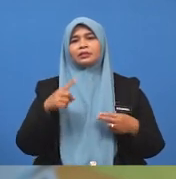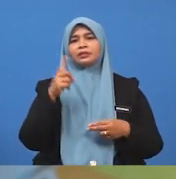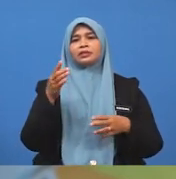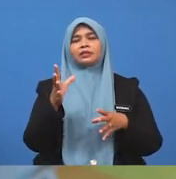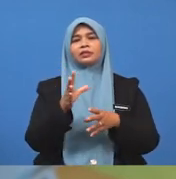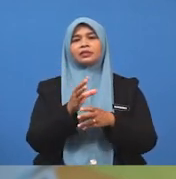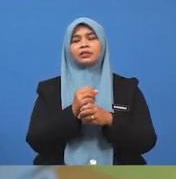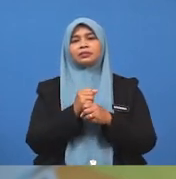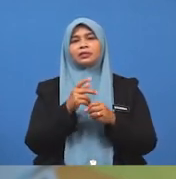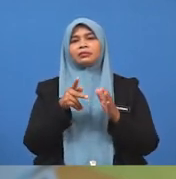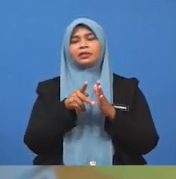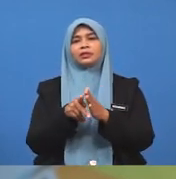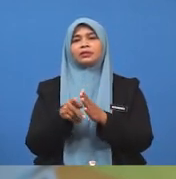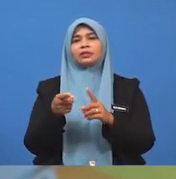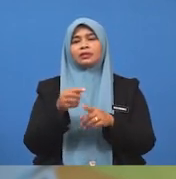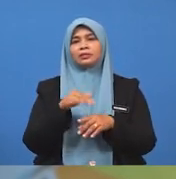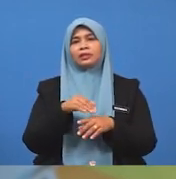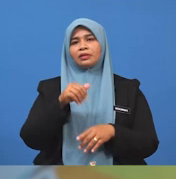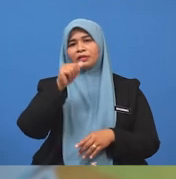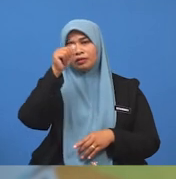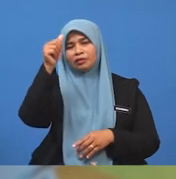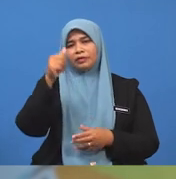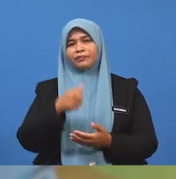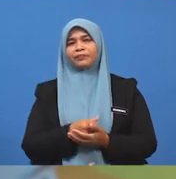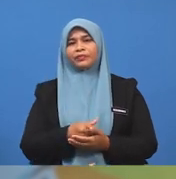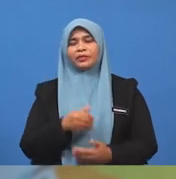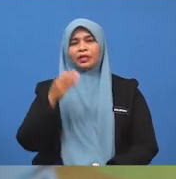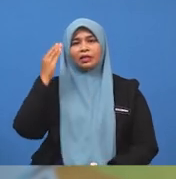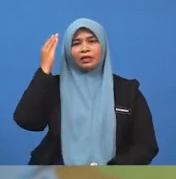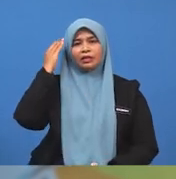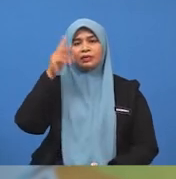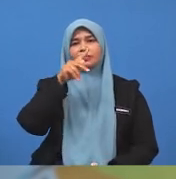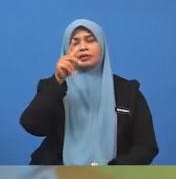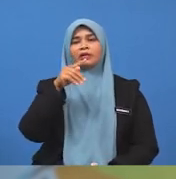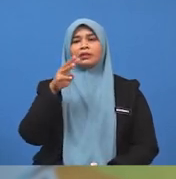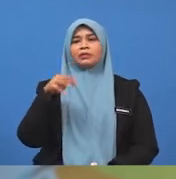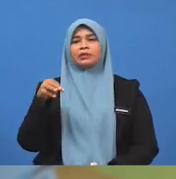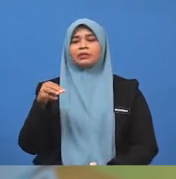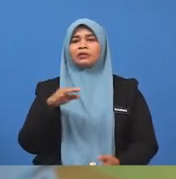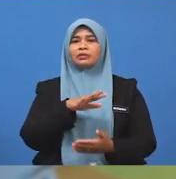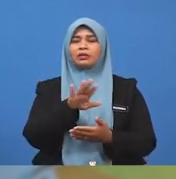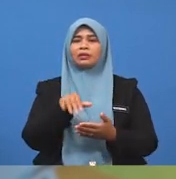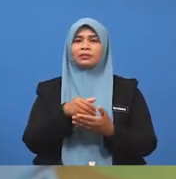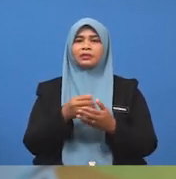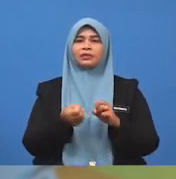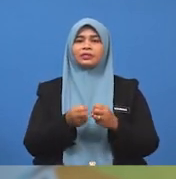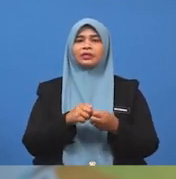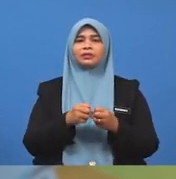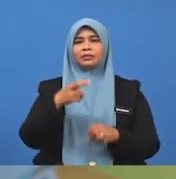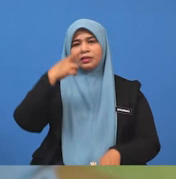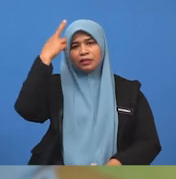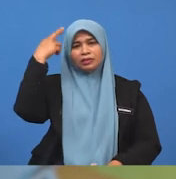dari Allah subhanahuwata'ala tahukah murid-murid para sahabat Rasulullah seperti